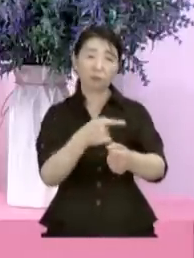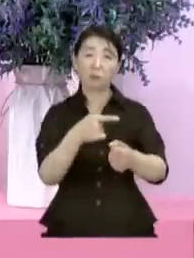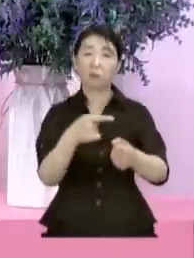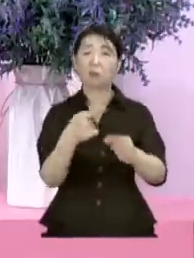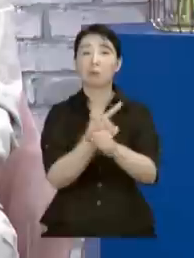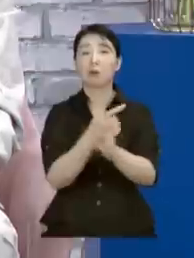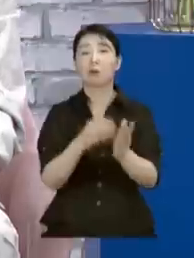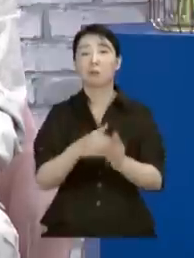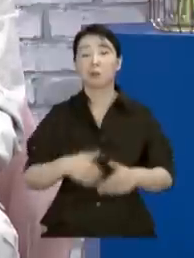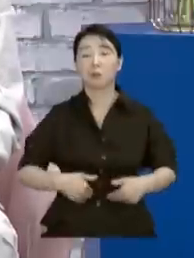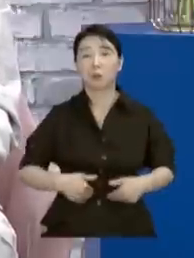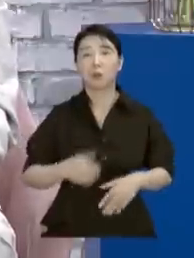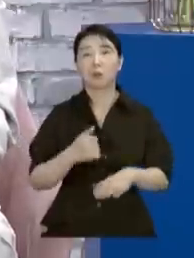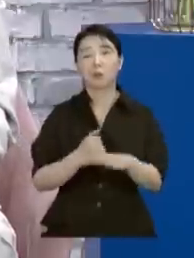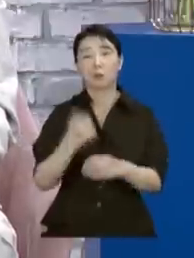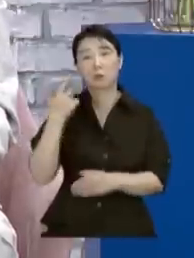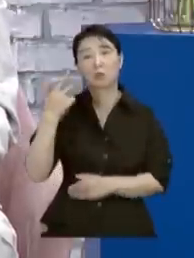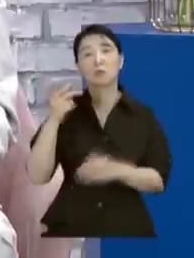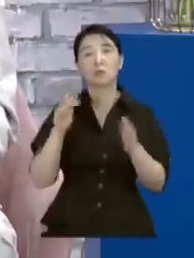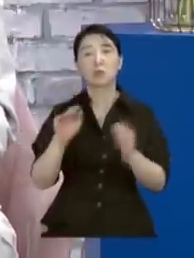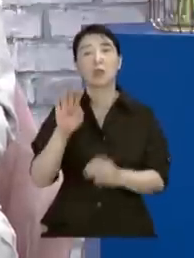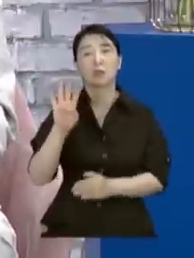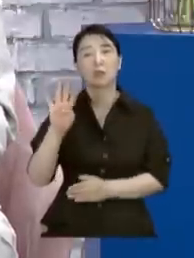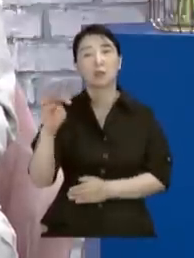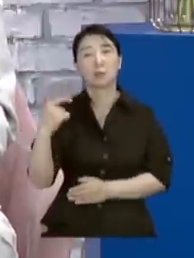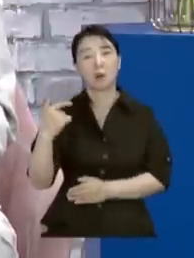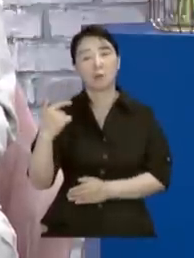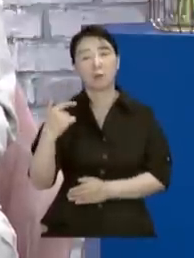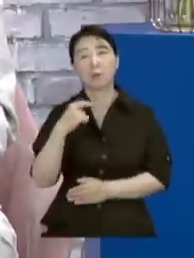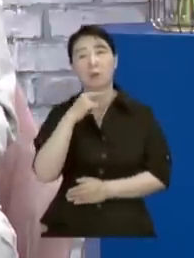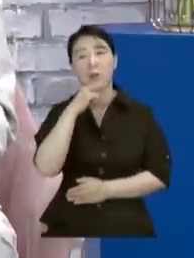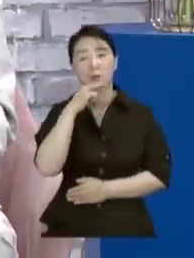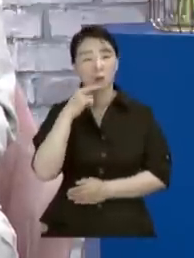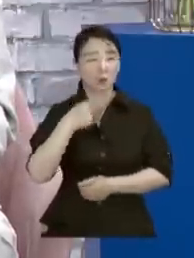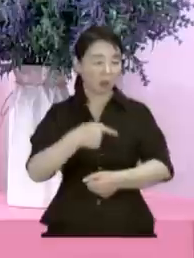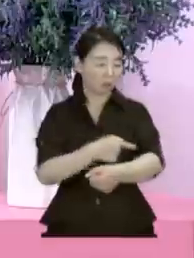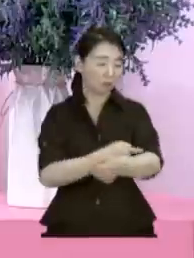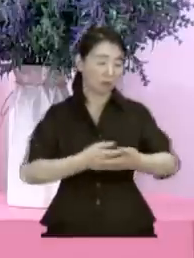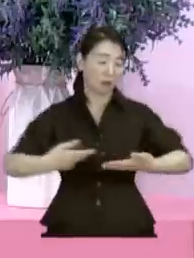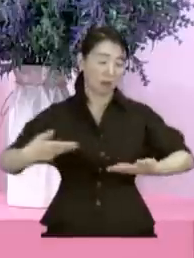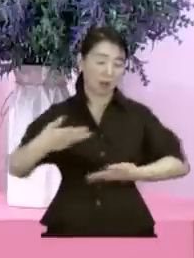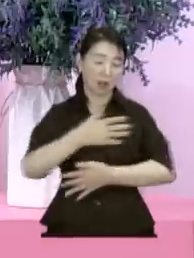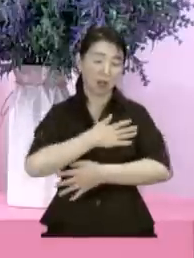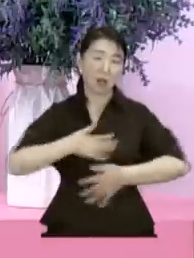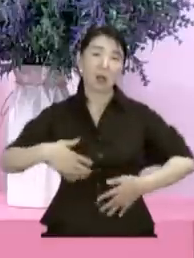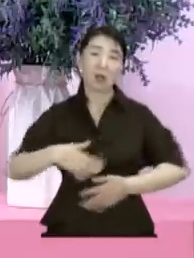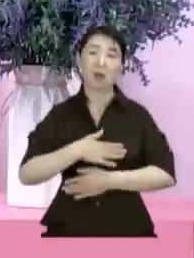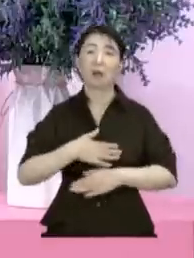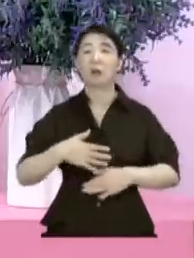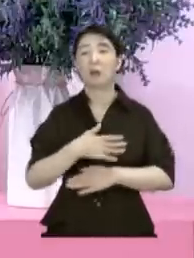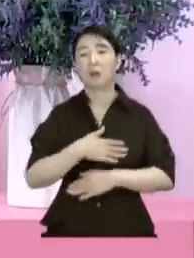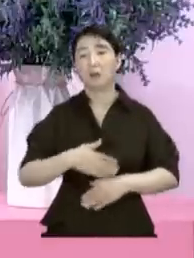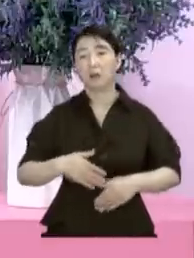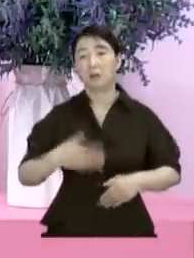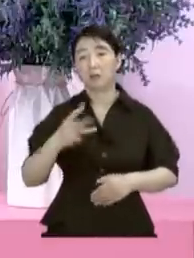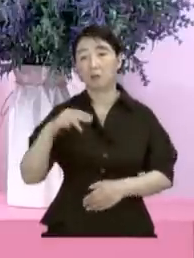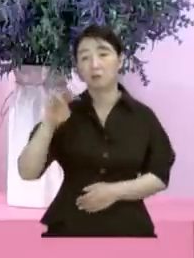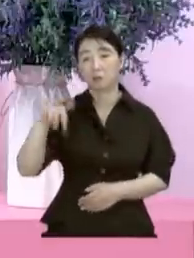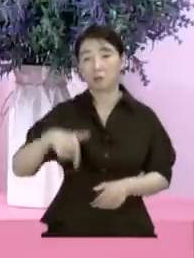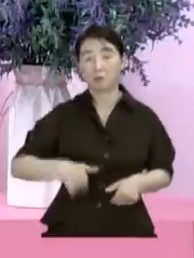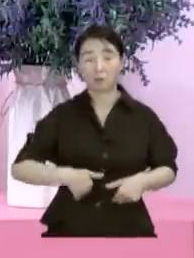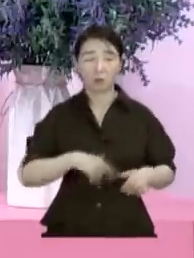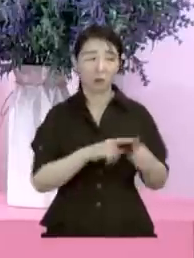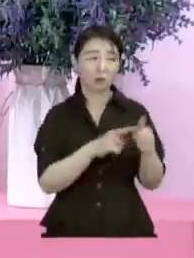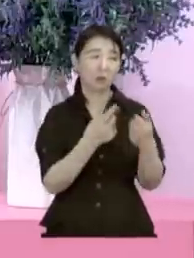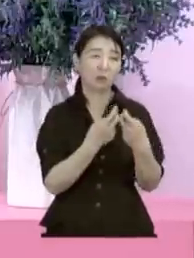아이고. 심했구나. 네. 아, 그 얘기를 듣는데 너무나 마음이 또 아픈 거예요. 얘, 이 내 남자